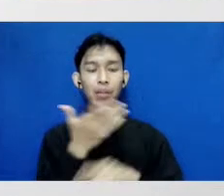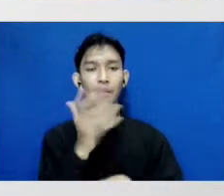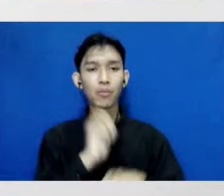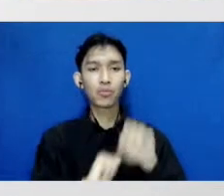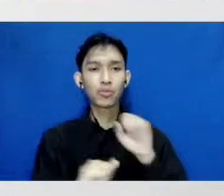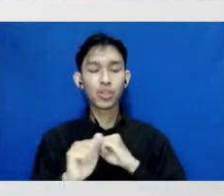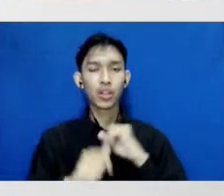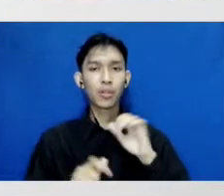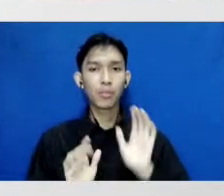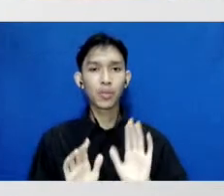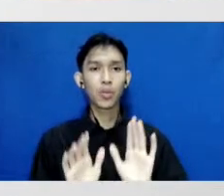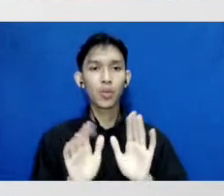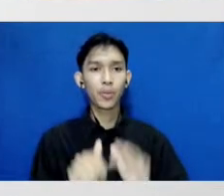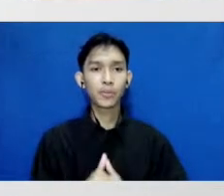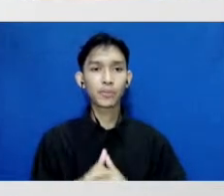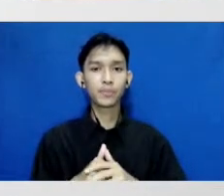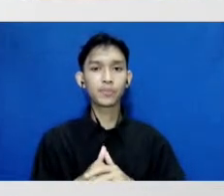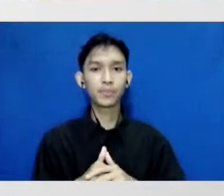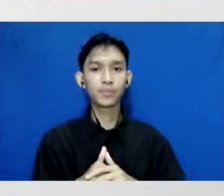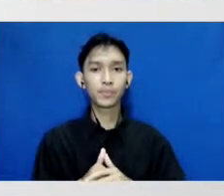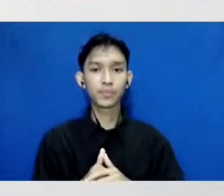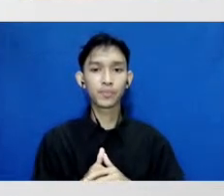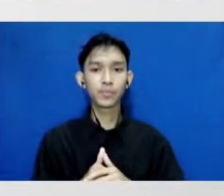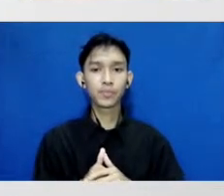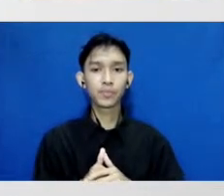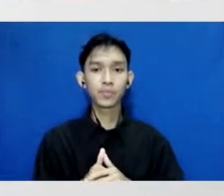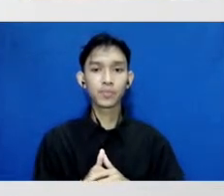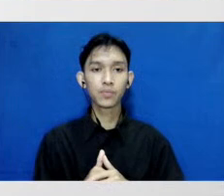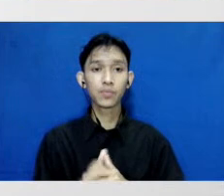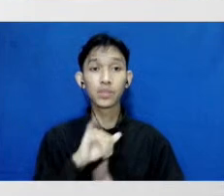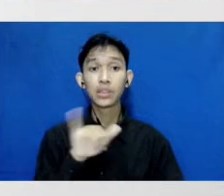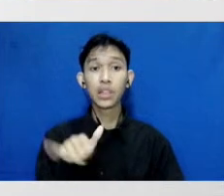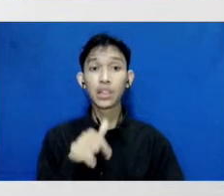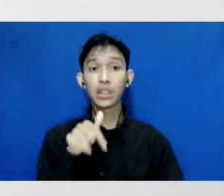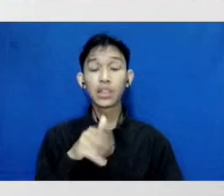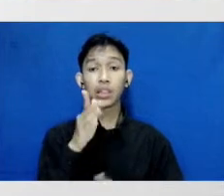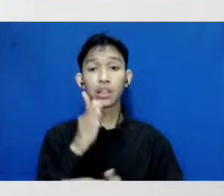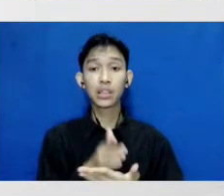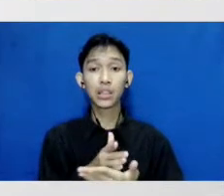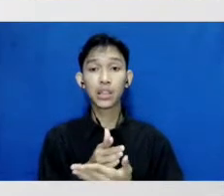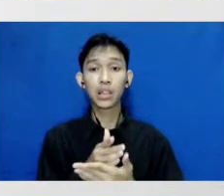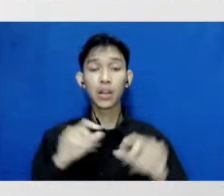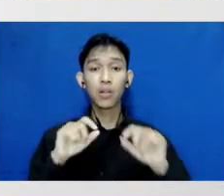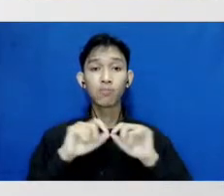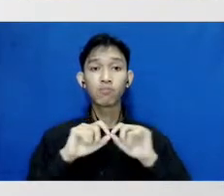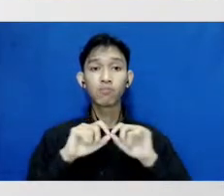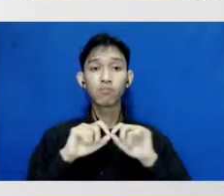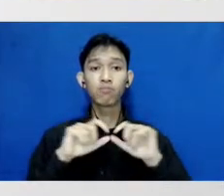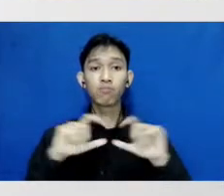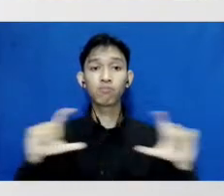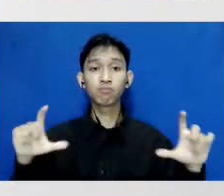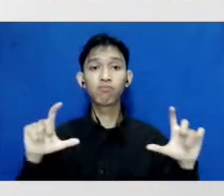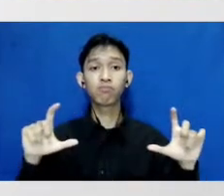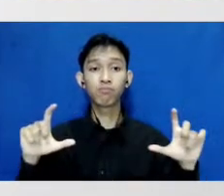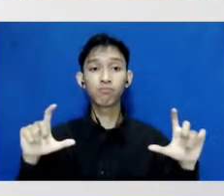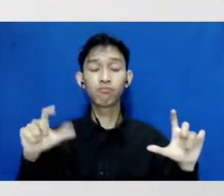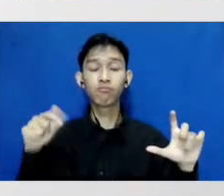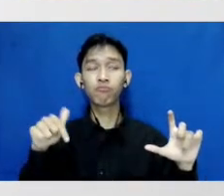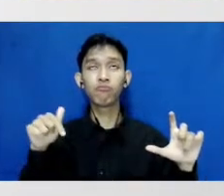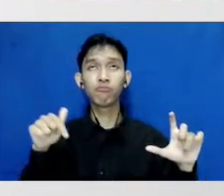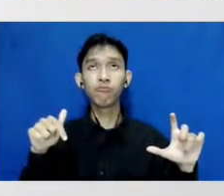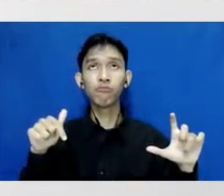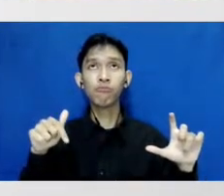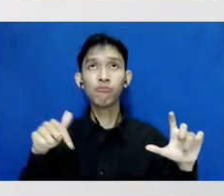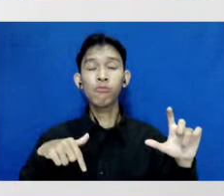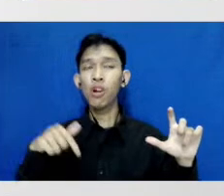pemenuhan hak-hak digital. Jadi, di tengah landscape besar dan dinamika terkait internet dan beragam pemangku